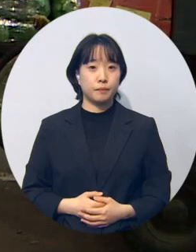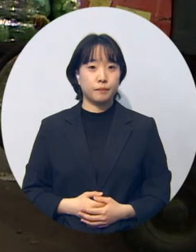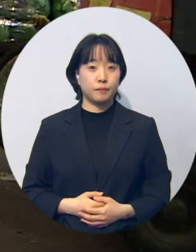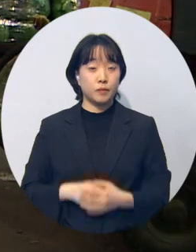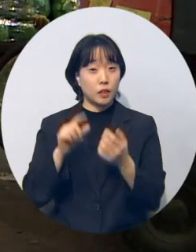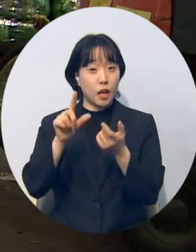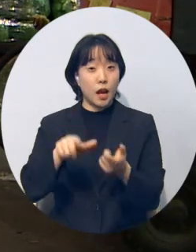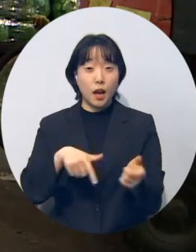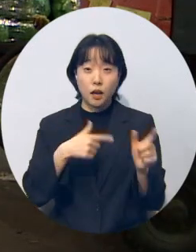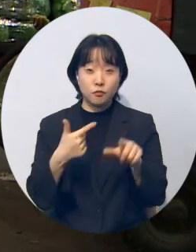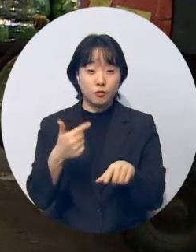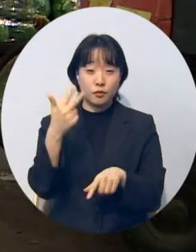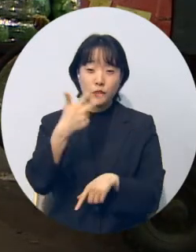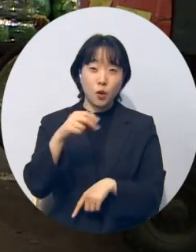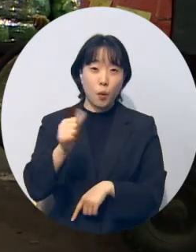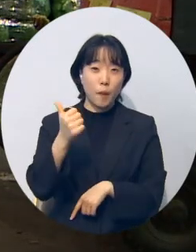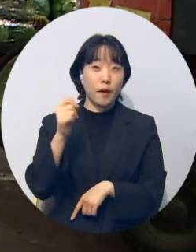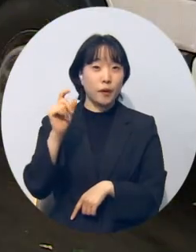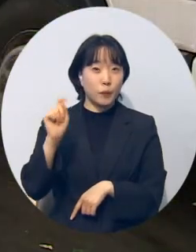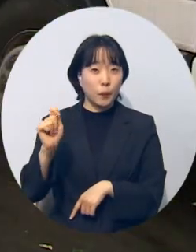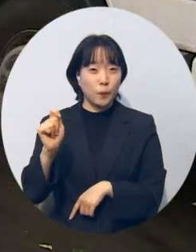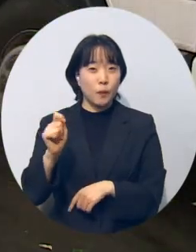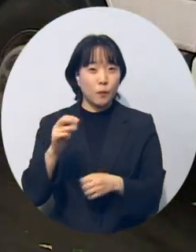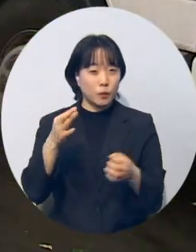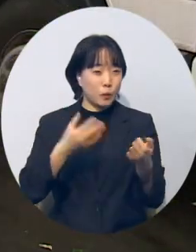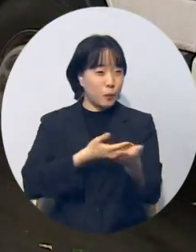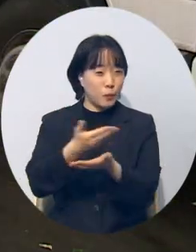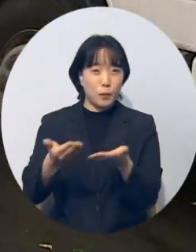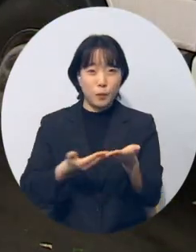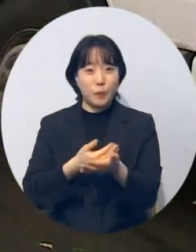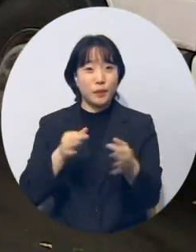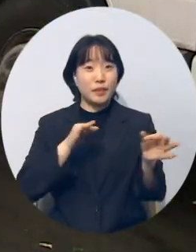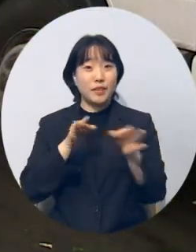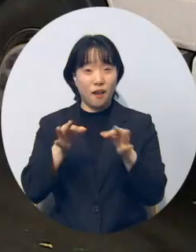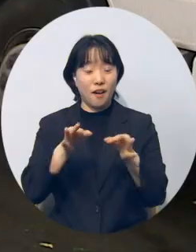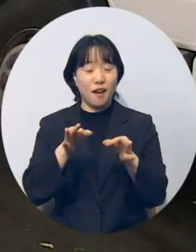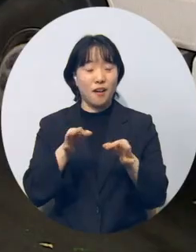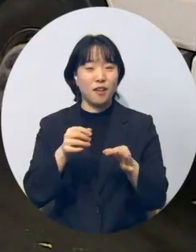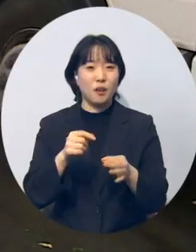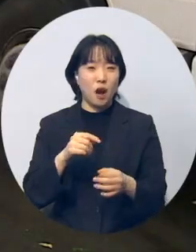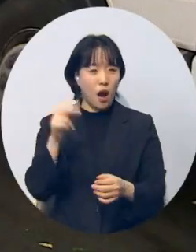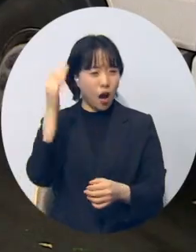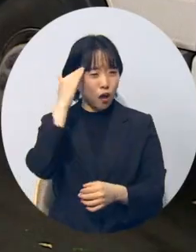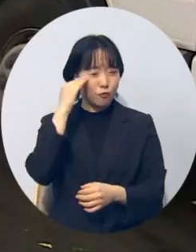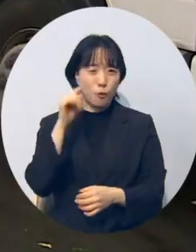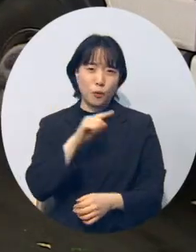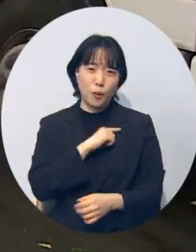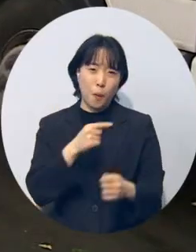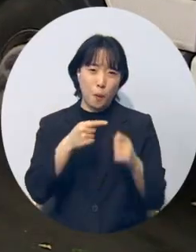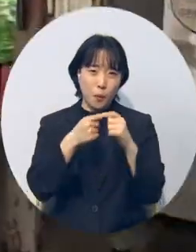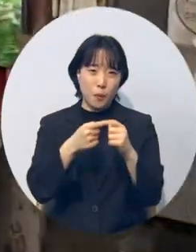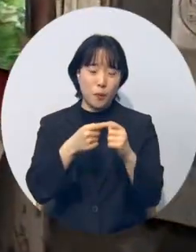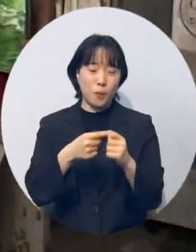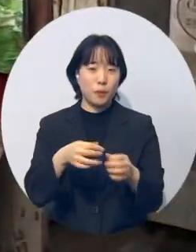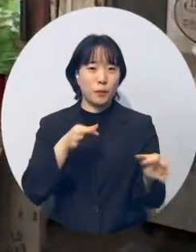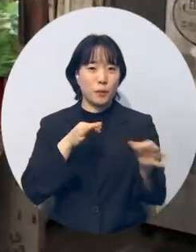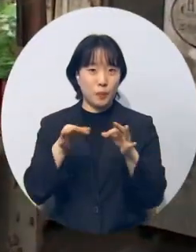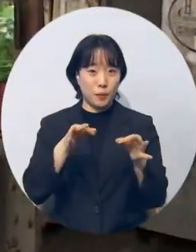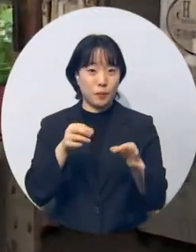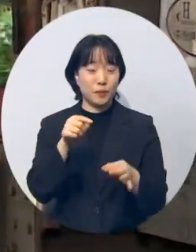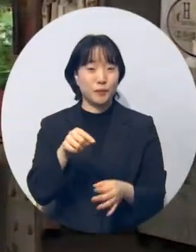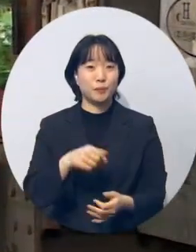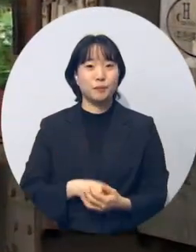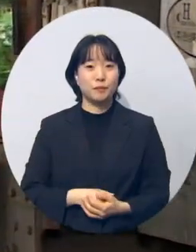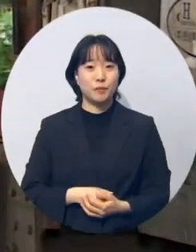하루 평균 7,500톤. 전국 32개 공영도매 시장이 취급하는 총 거래량의 40%를 차지하는 국내 최대